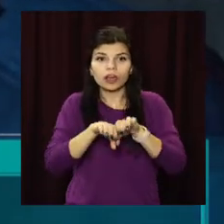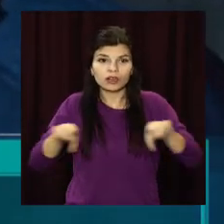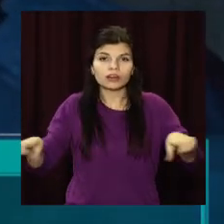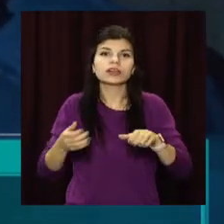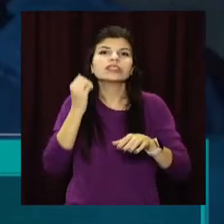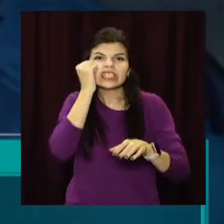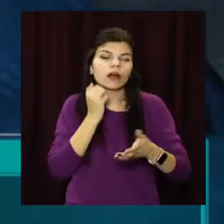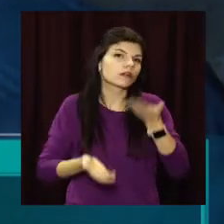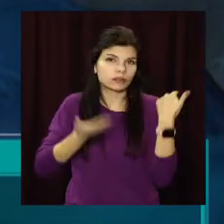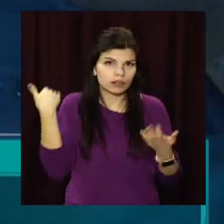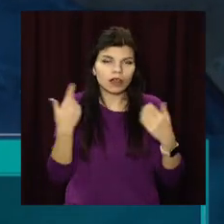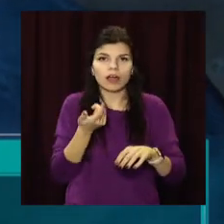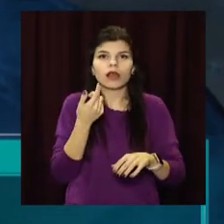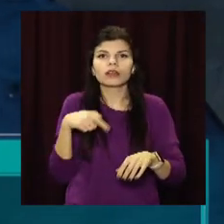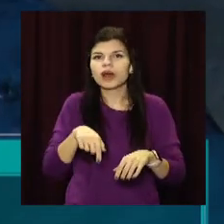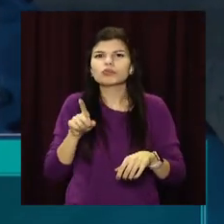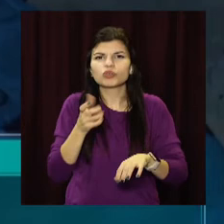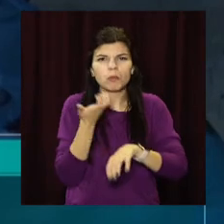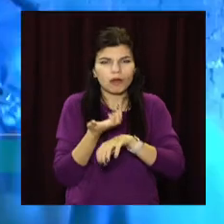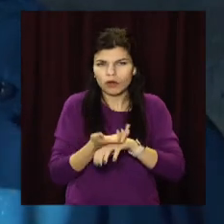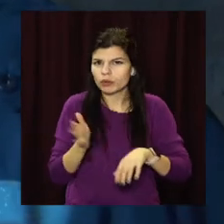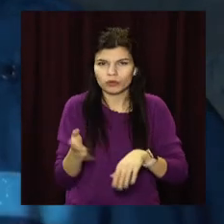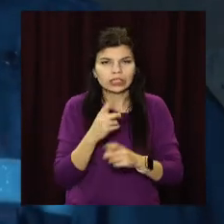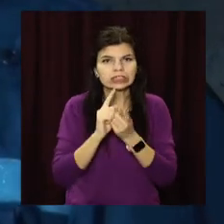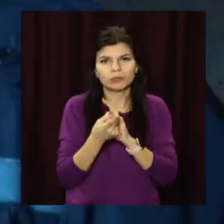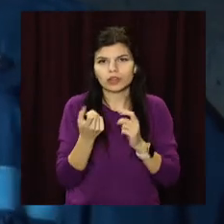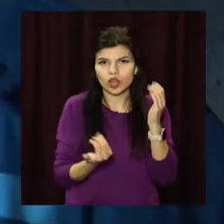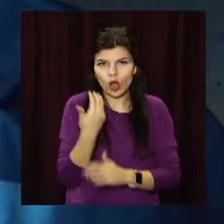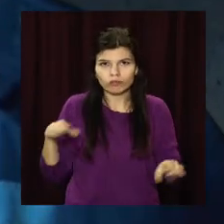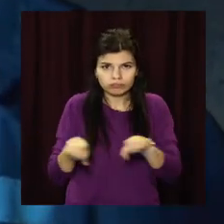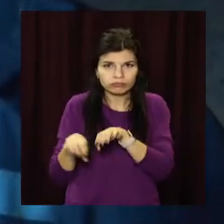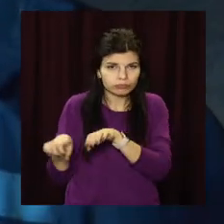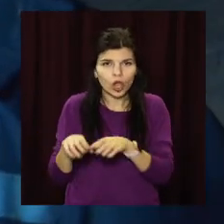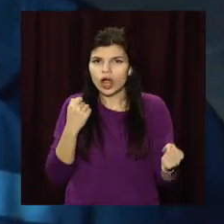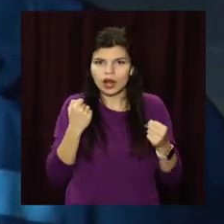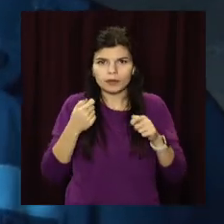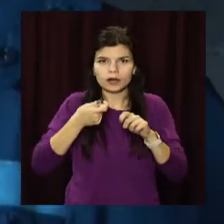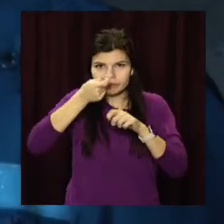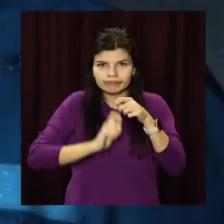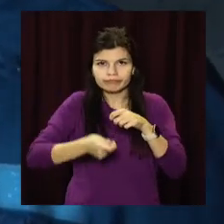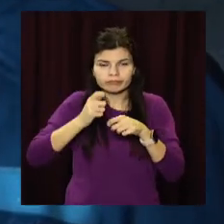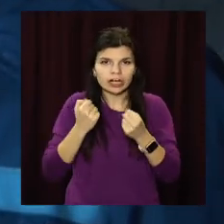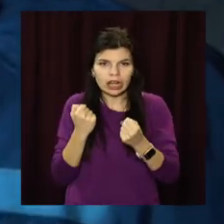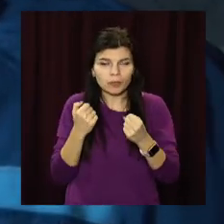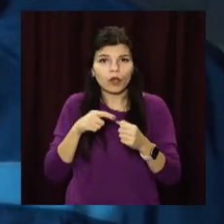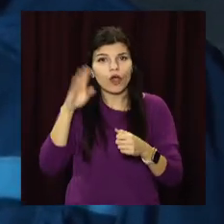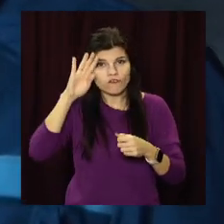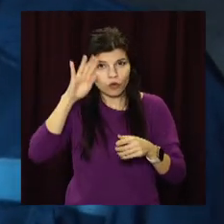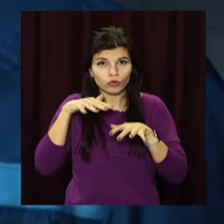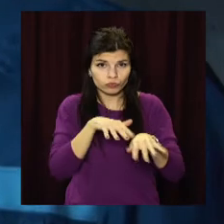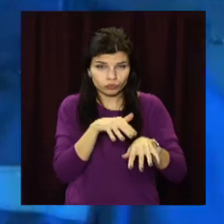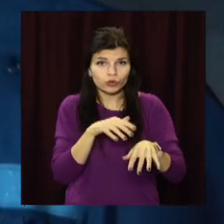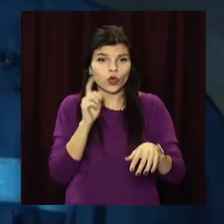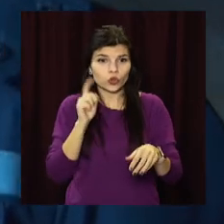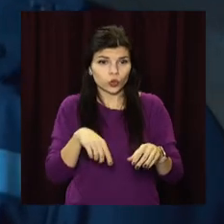каналізації, существуючі, відбраковані аварійні участки, замінені на нові. Тобто повний крепеж по всій длині. По холодному водоснабженню також